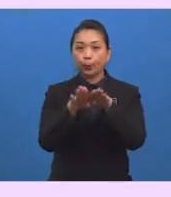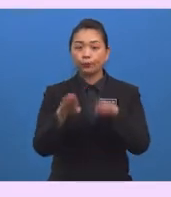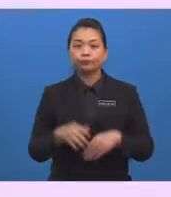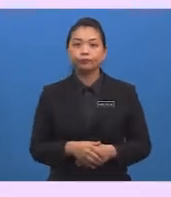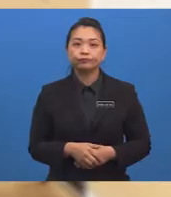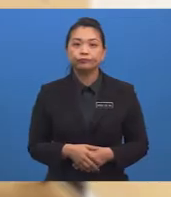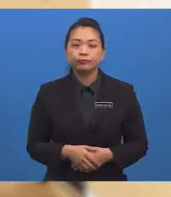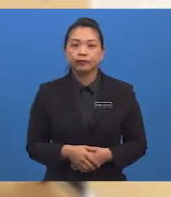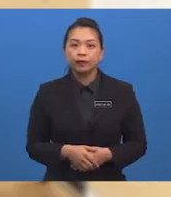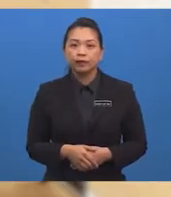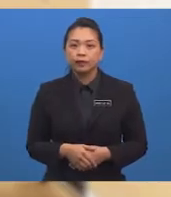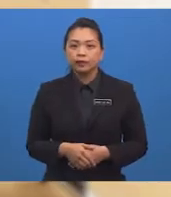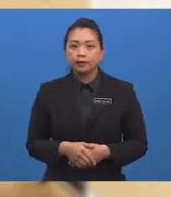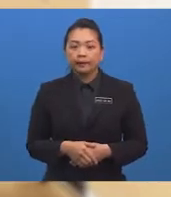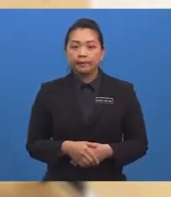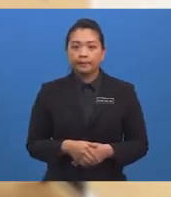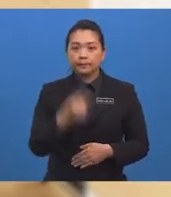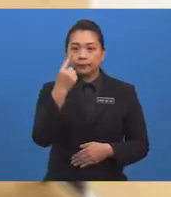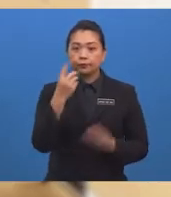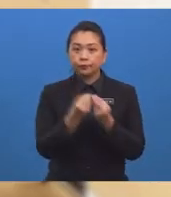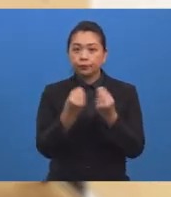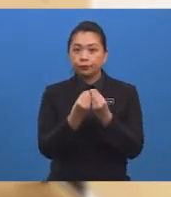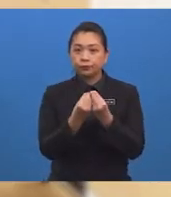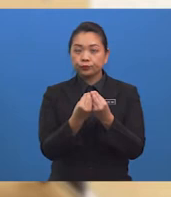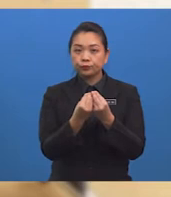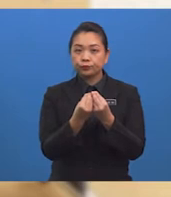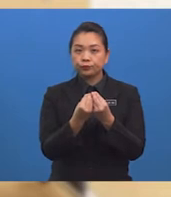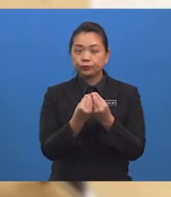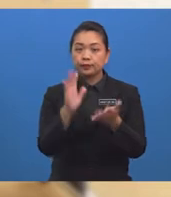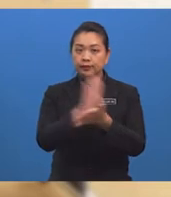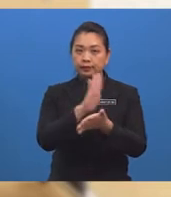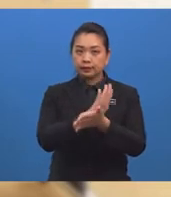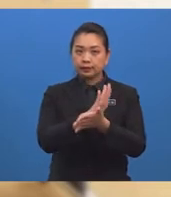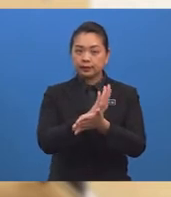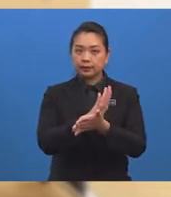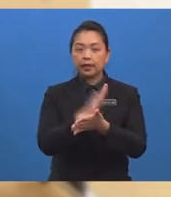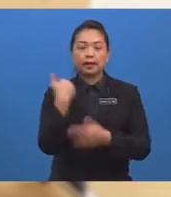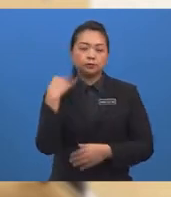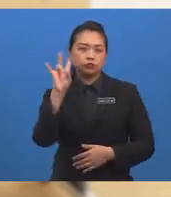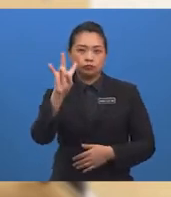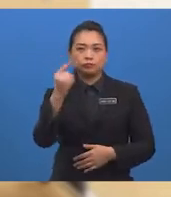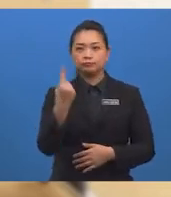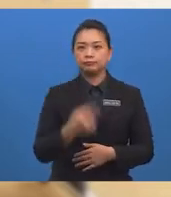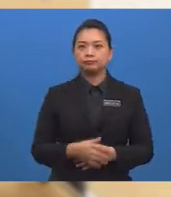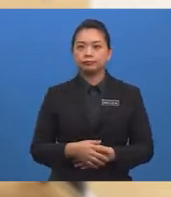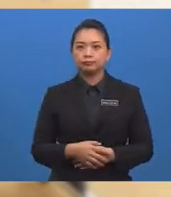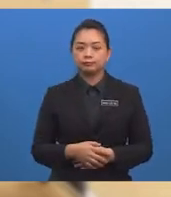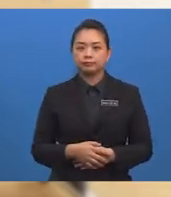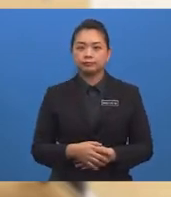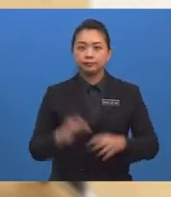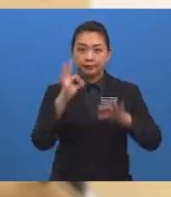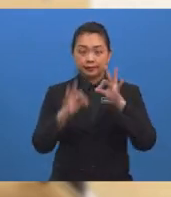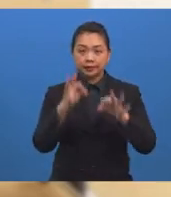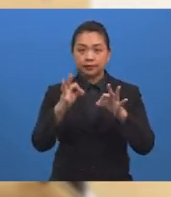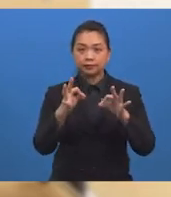penutup. Jumlah perenggan untuk esei kertas pengajian am hanya 7 sahaja.